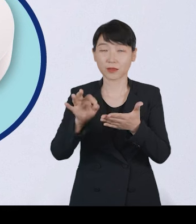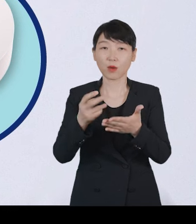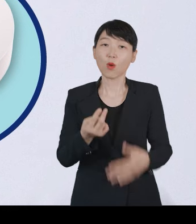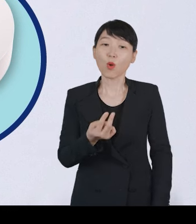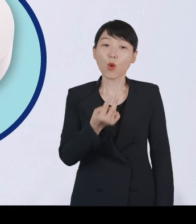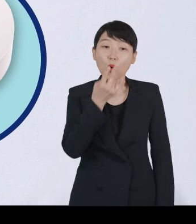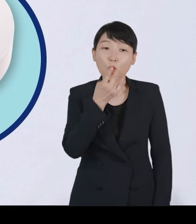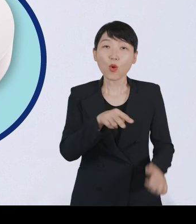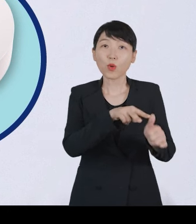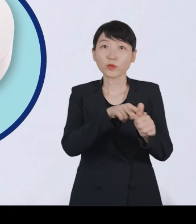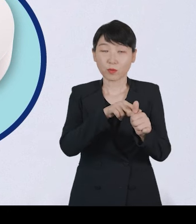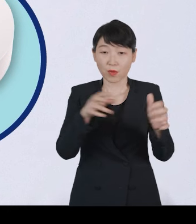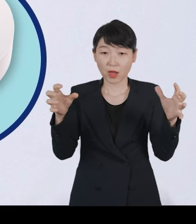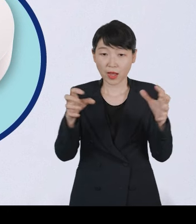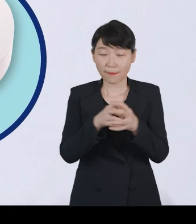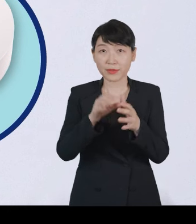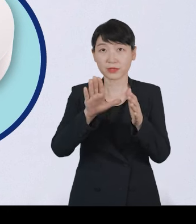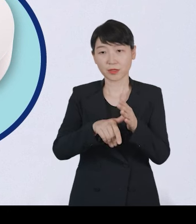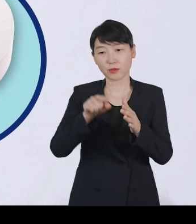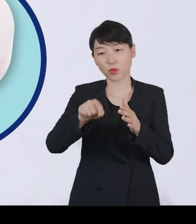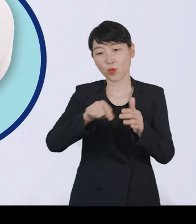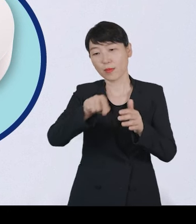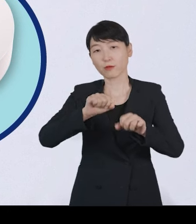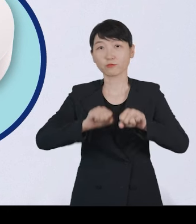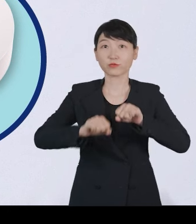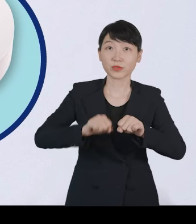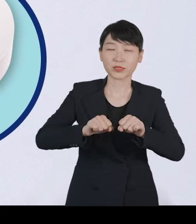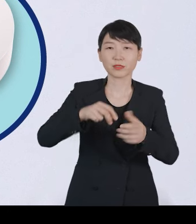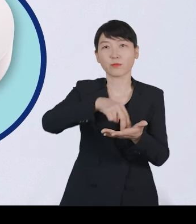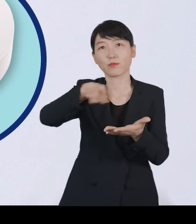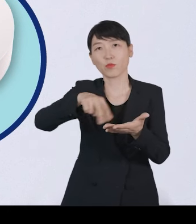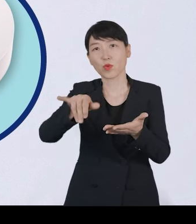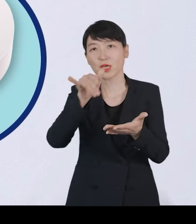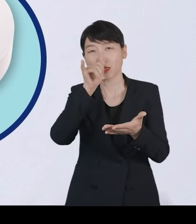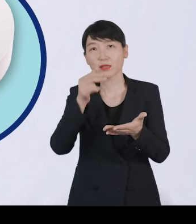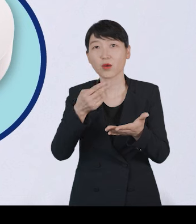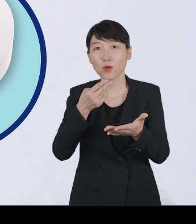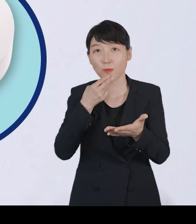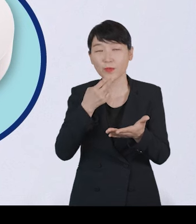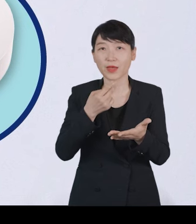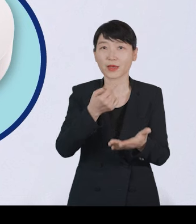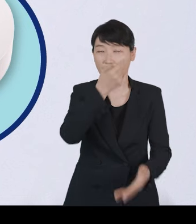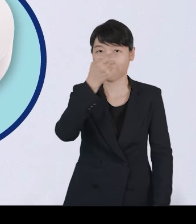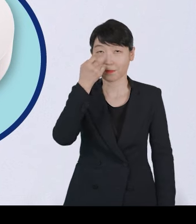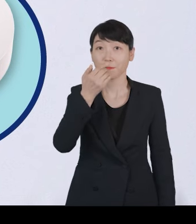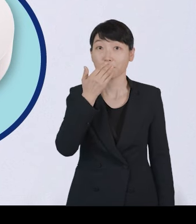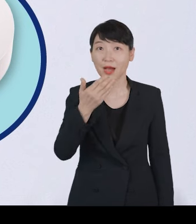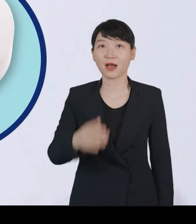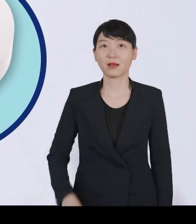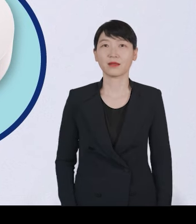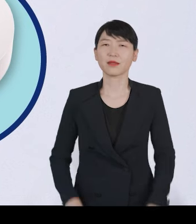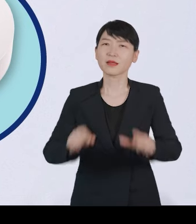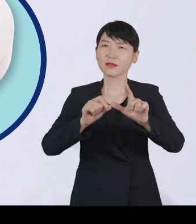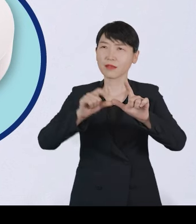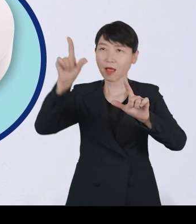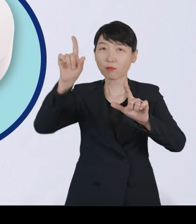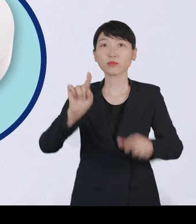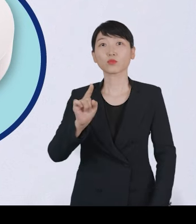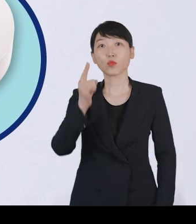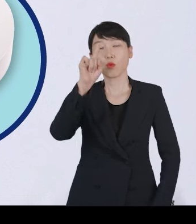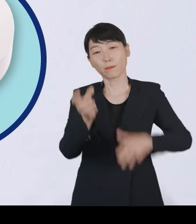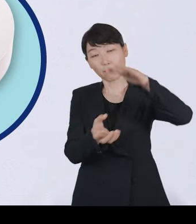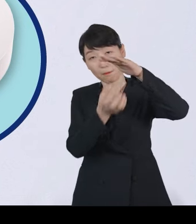등과 연계해 움직임 및 실내 배회 등을 파악할 수 있는 정보를 제공하는데요. 주로 천정에 설치할